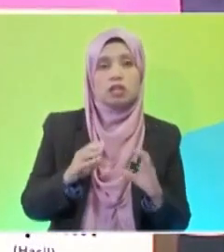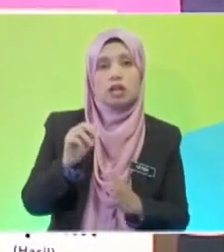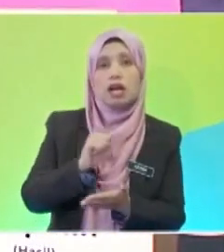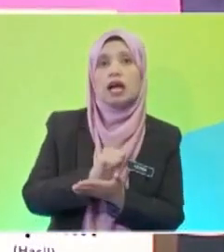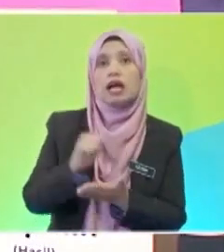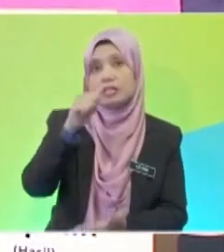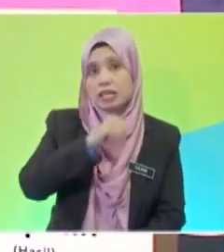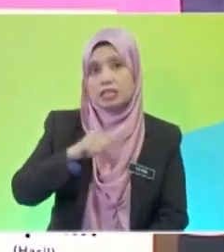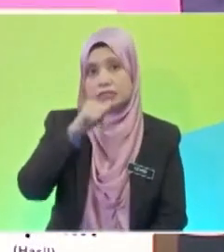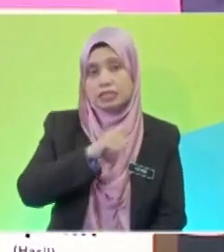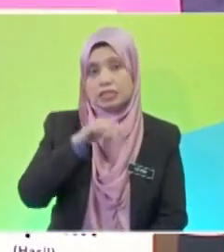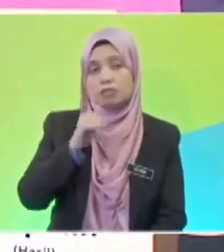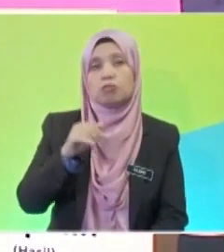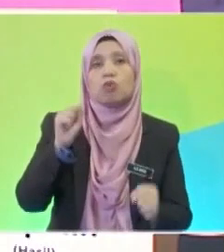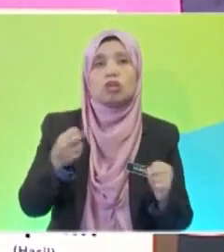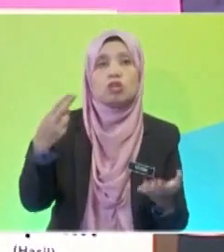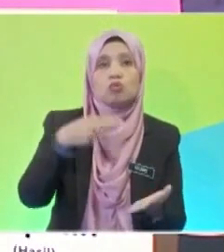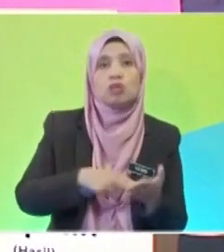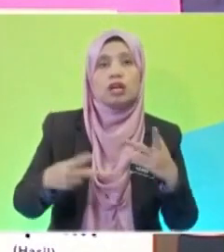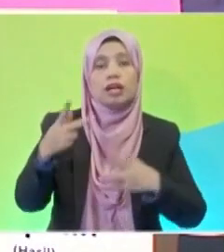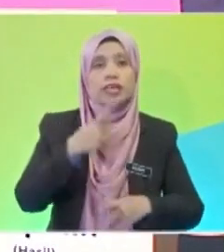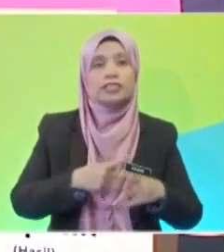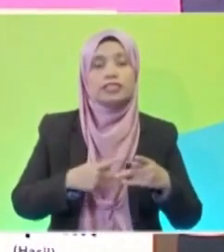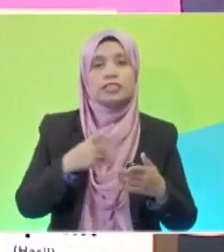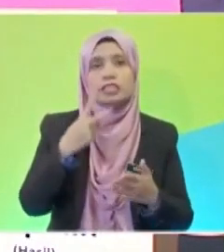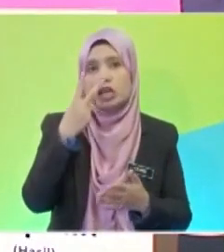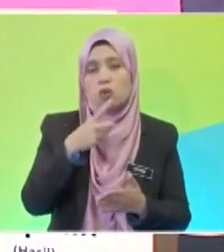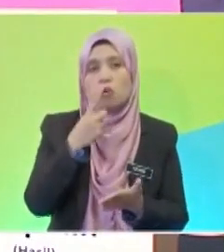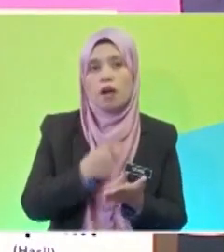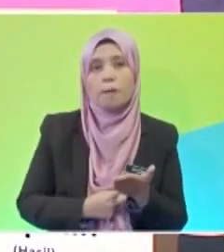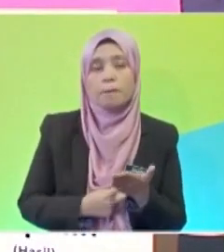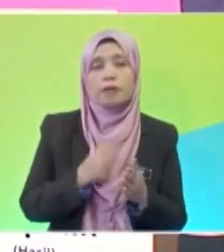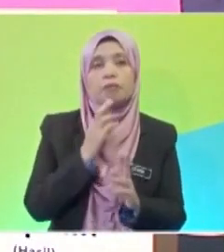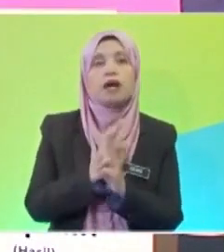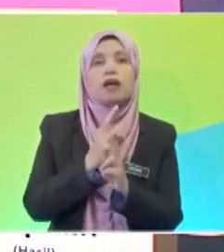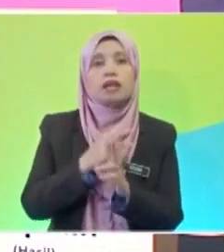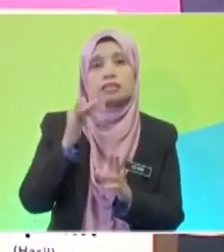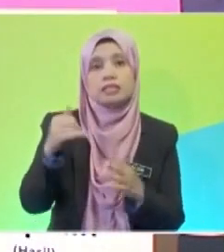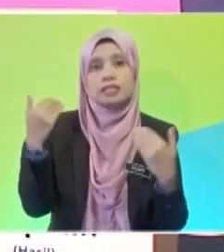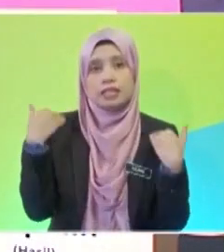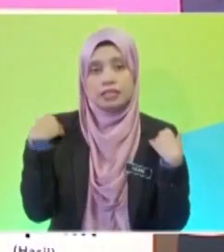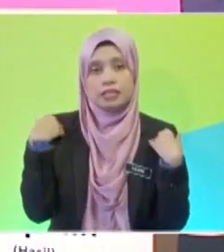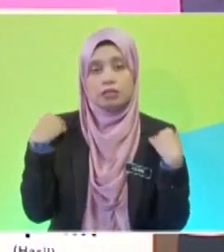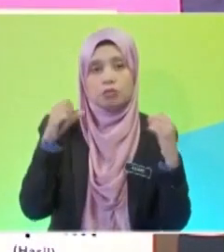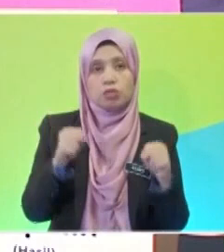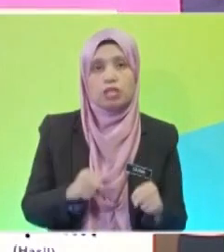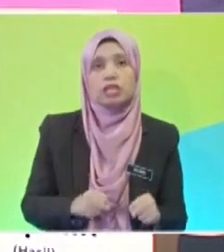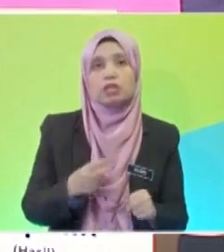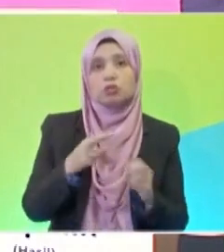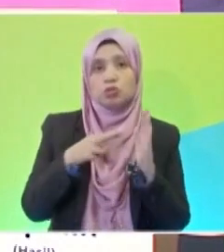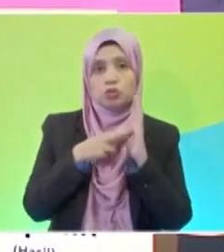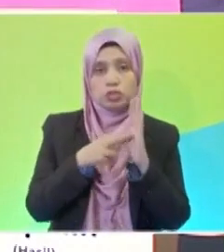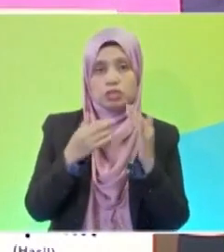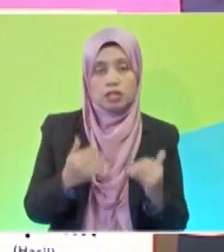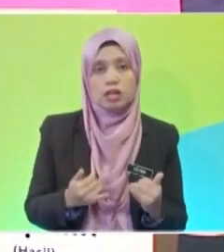kat situ, awak boleh buat ulang kaji di situ. Yeah. Awak lihat apa pelarasan yang ada di situ. Baik. Boleh rujuk sekarang. Dapatkan dengan guru-guru